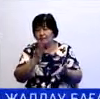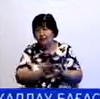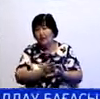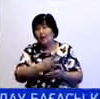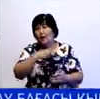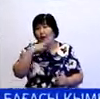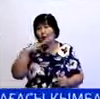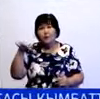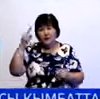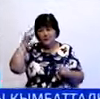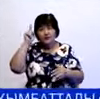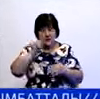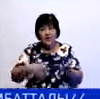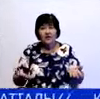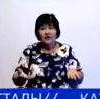көп сенеді.